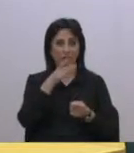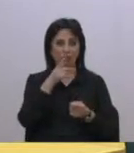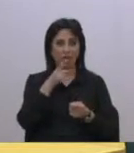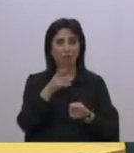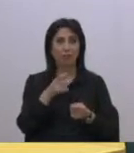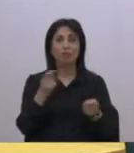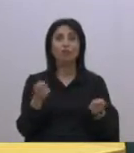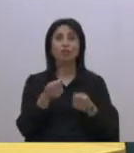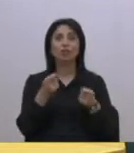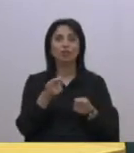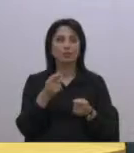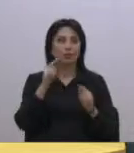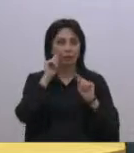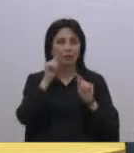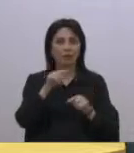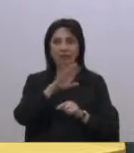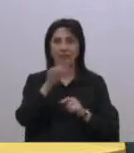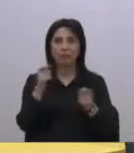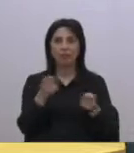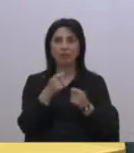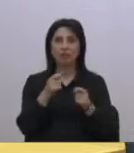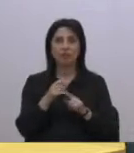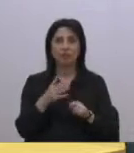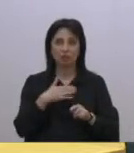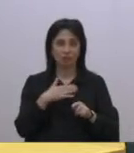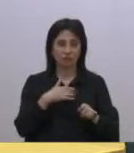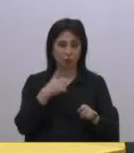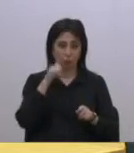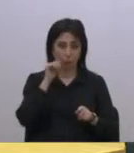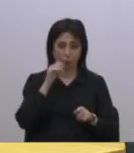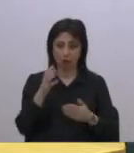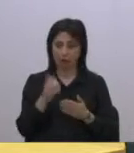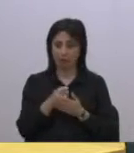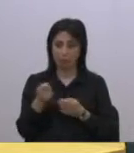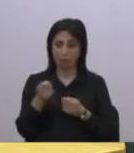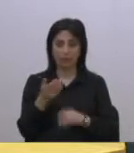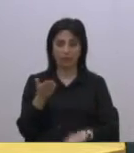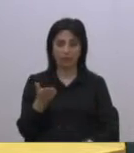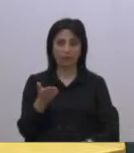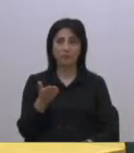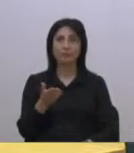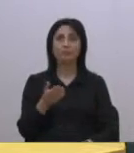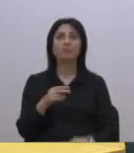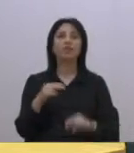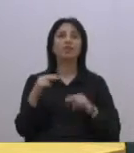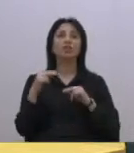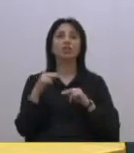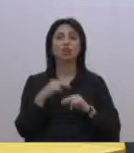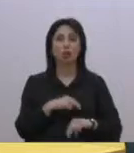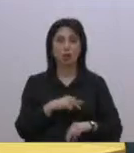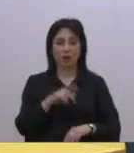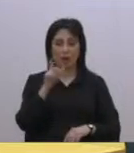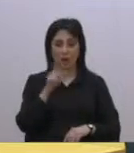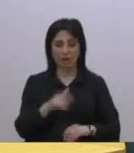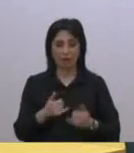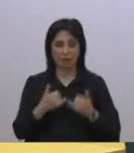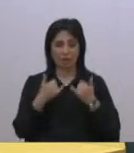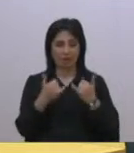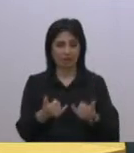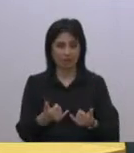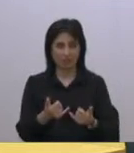რა უპირისპირდებოდა? უპირისპირდებოდა ის, რაღაც ჩვენ გუშინ გამარჯვება მოგვიტანა. შრომა, ადამიანის